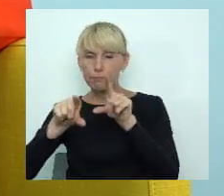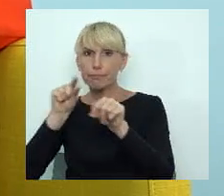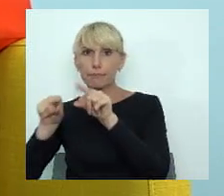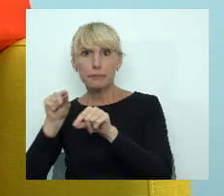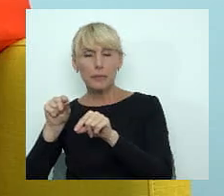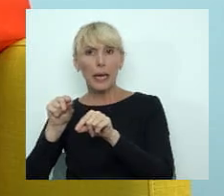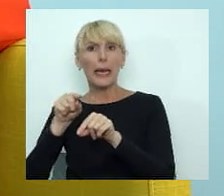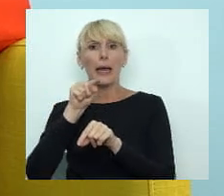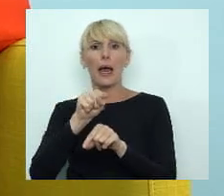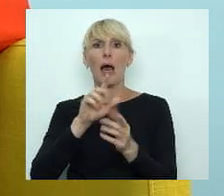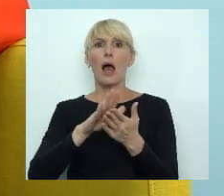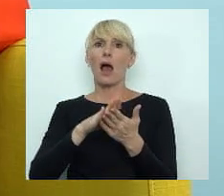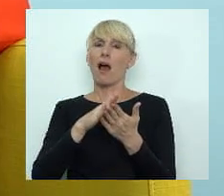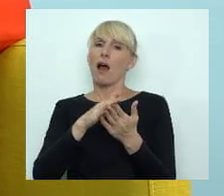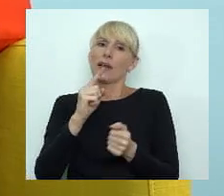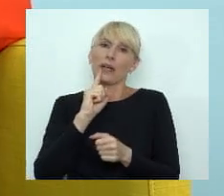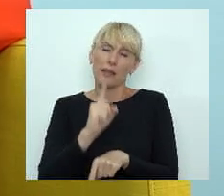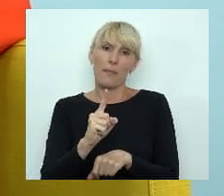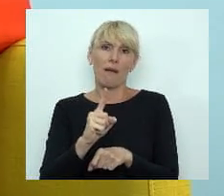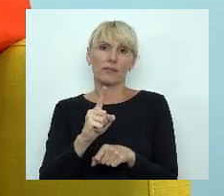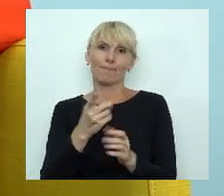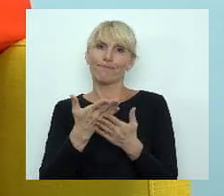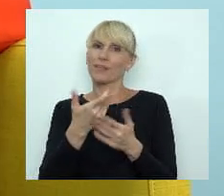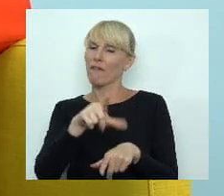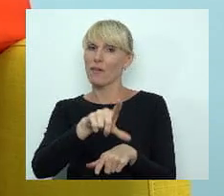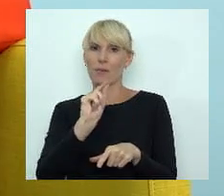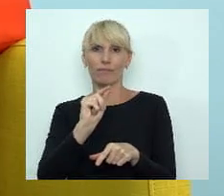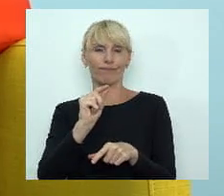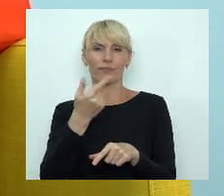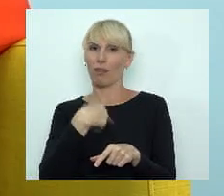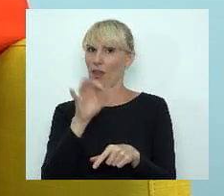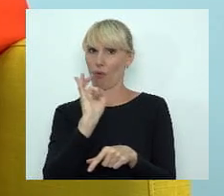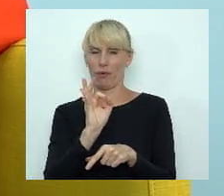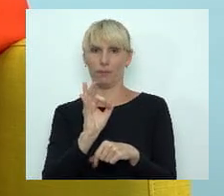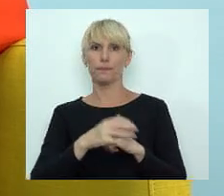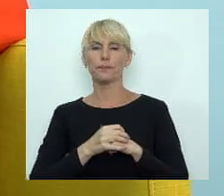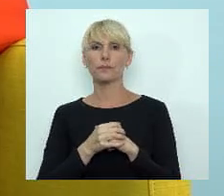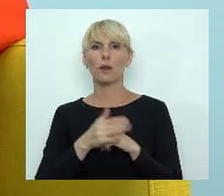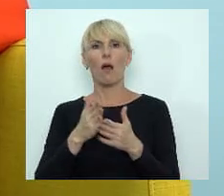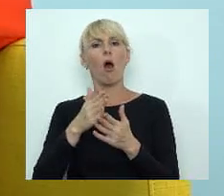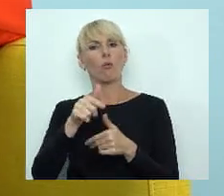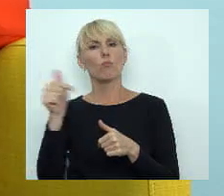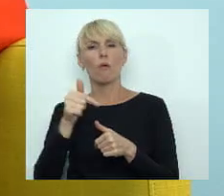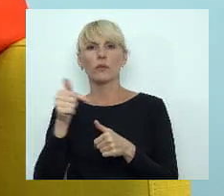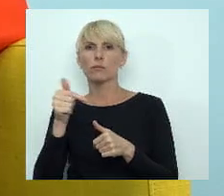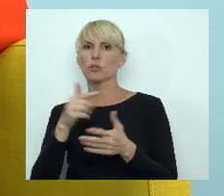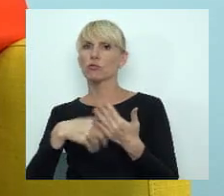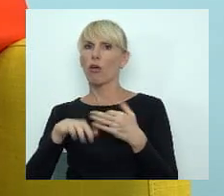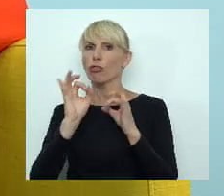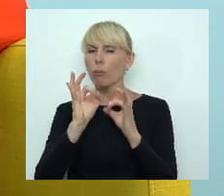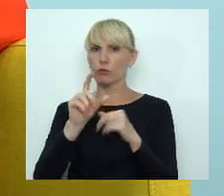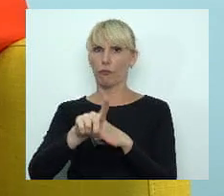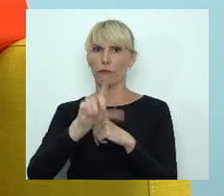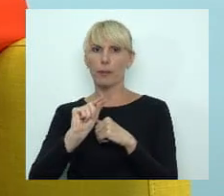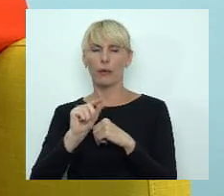że w sposób nie najbardziej szczęśliwy. Na pewno inspektorem ochrony danych osobowych nie powinna być osoba przypadkowa. Jak popatrzymy sobie w